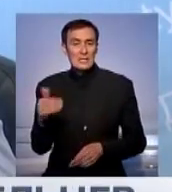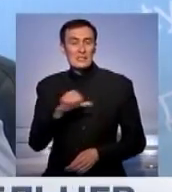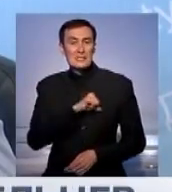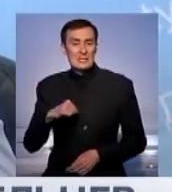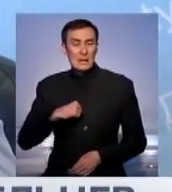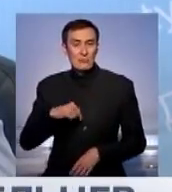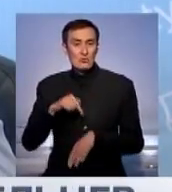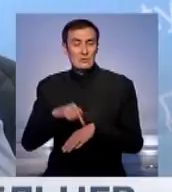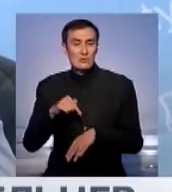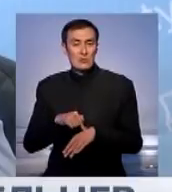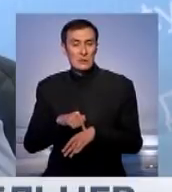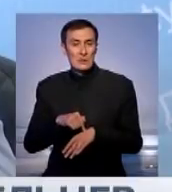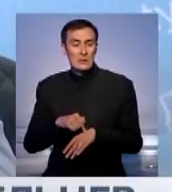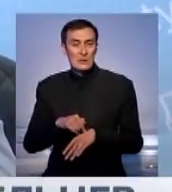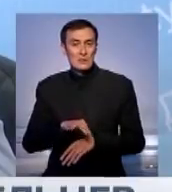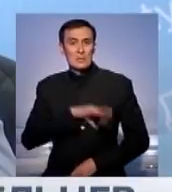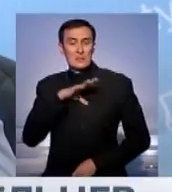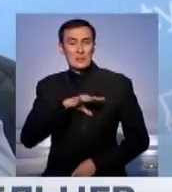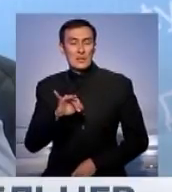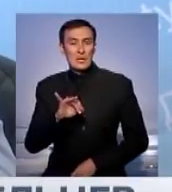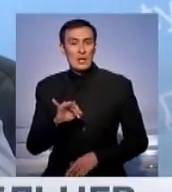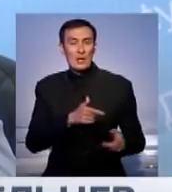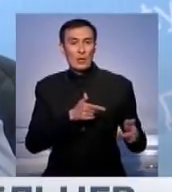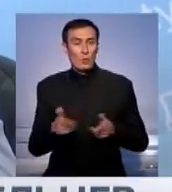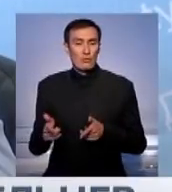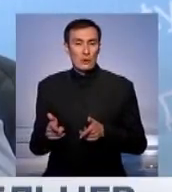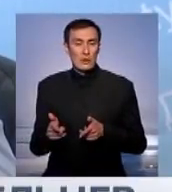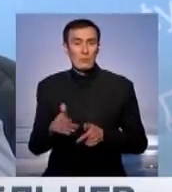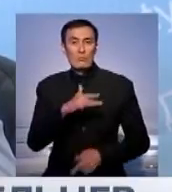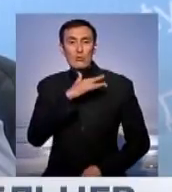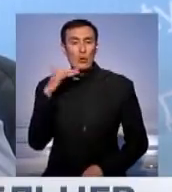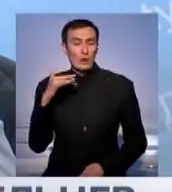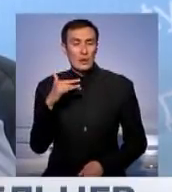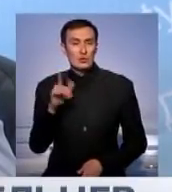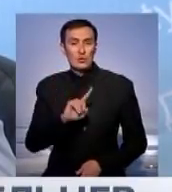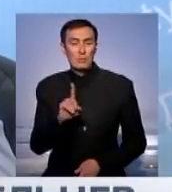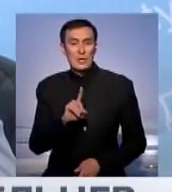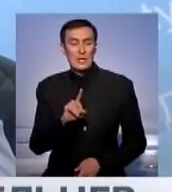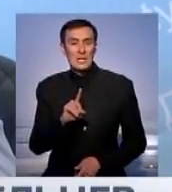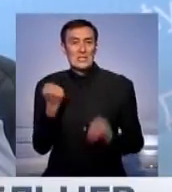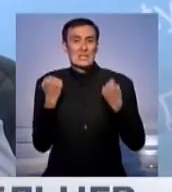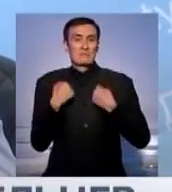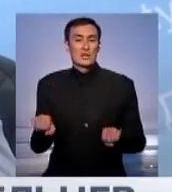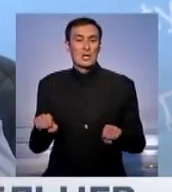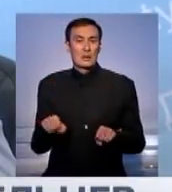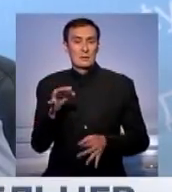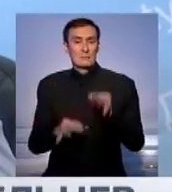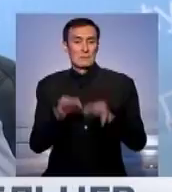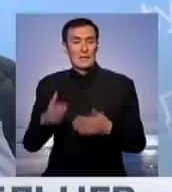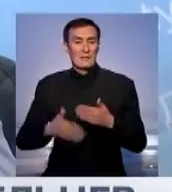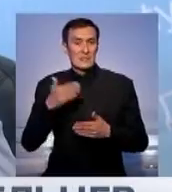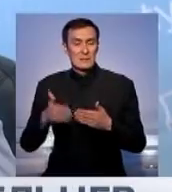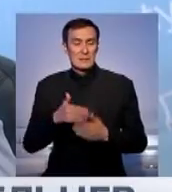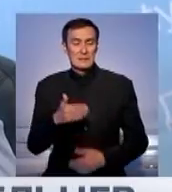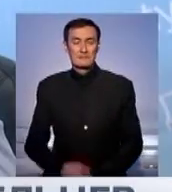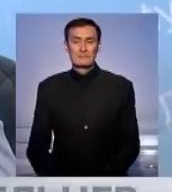испытывает адреналин и готов на многое, чтобы избежать уголовной ответственности.